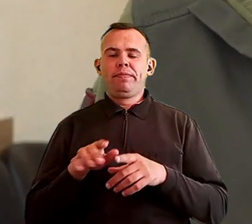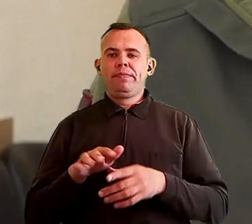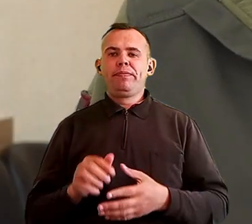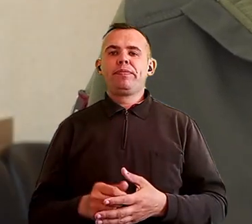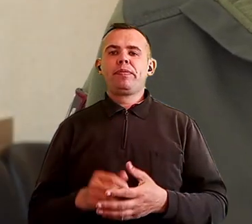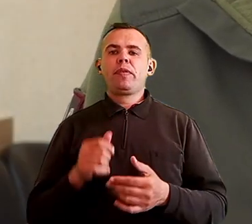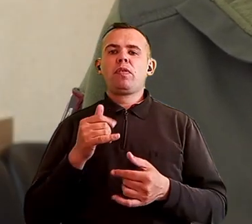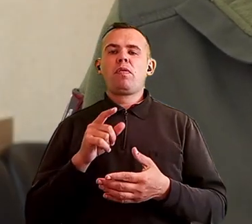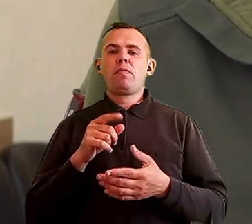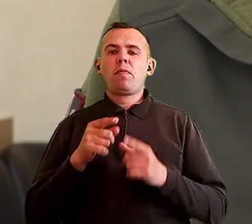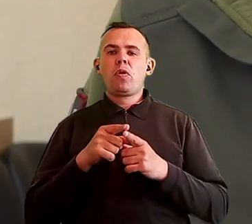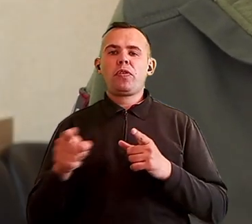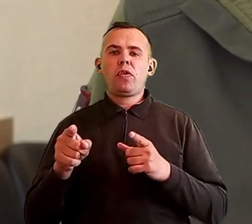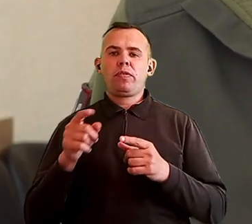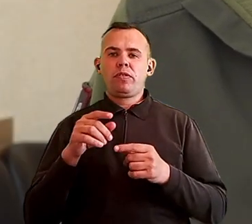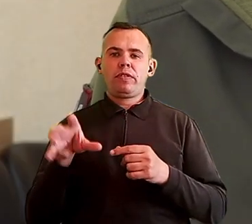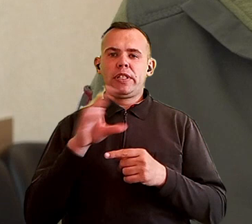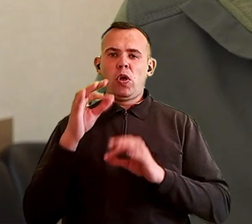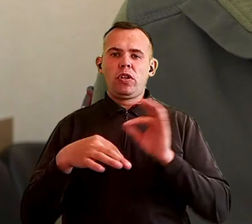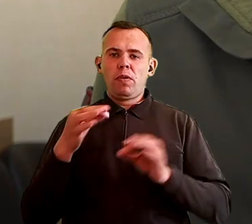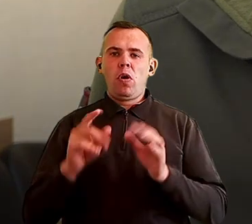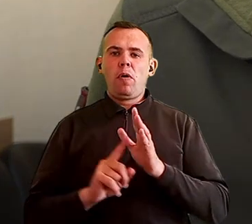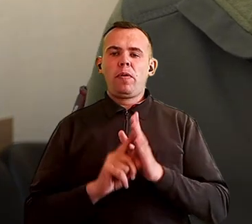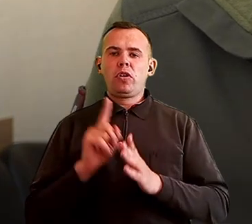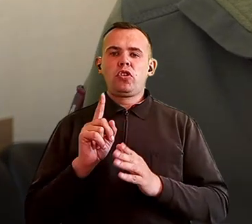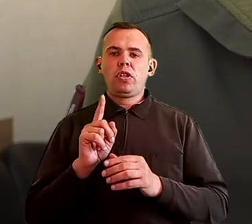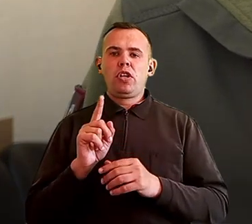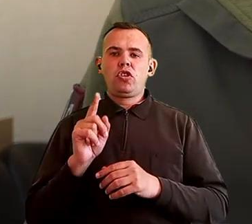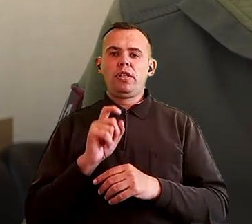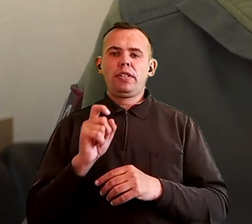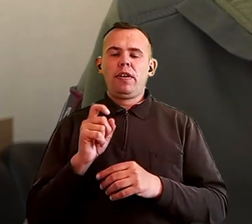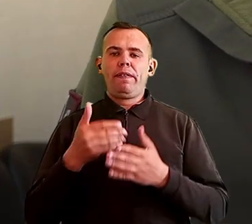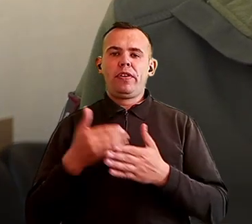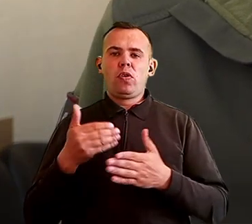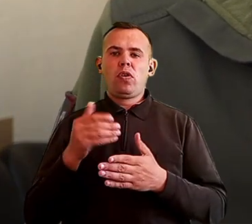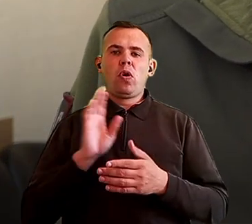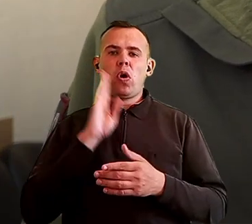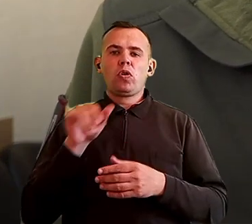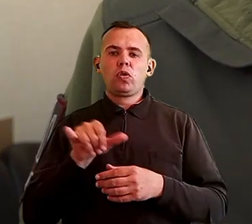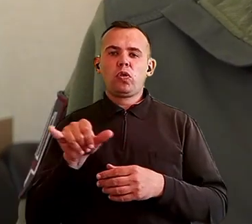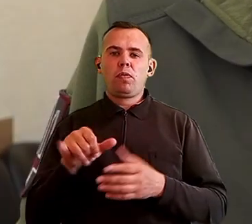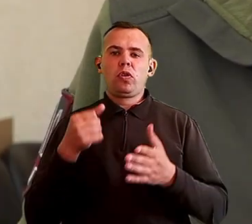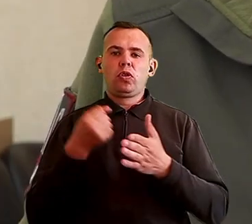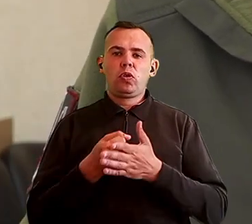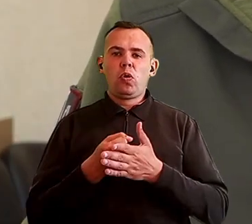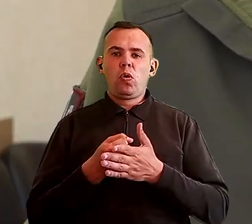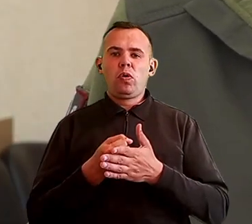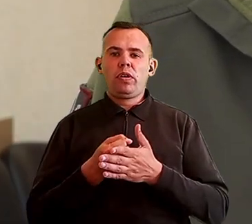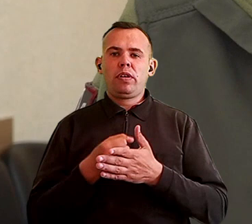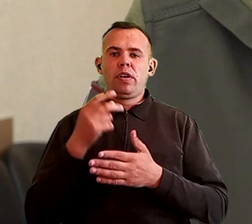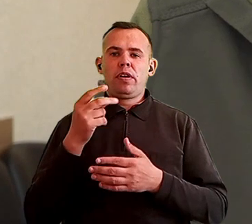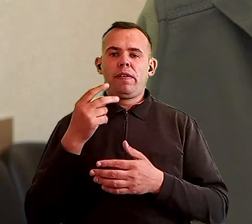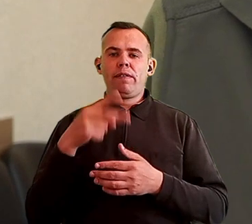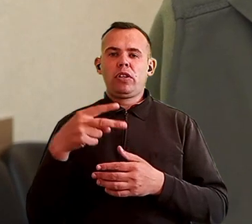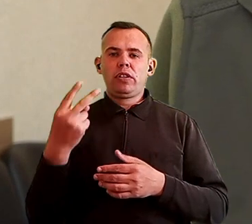протягом практично всієї доби, починаючи від ранку суботи і до 22